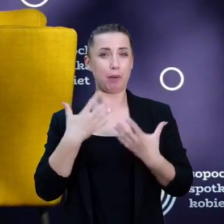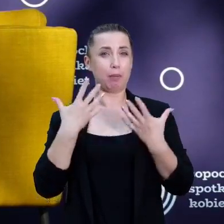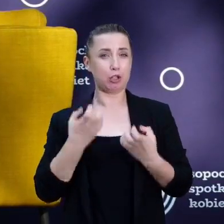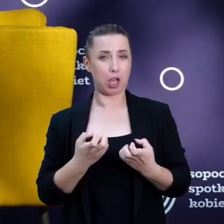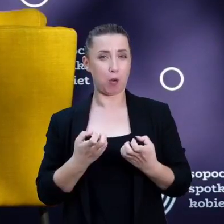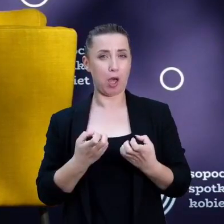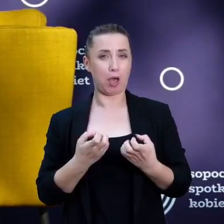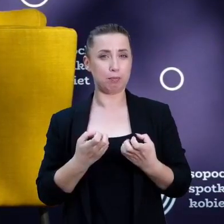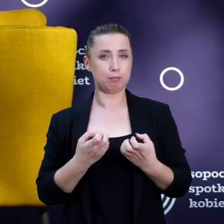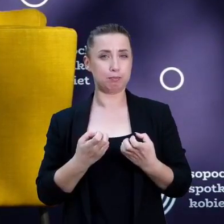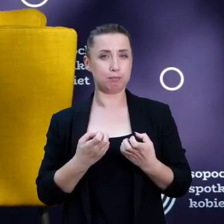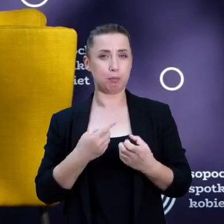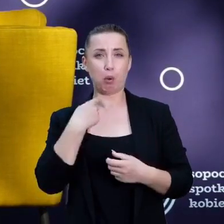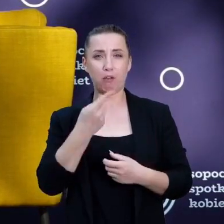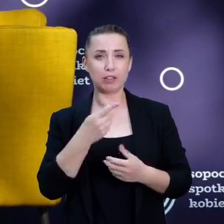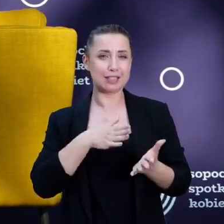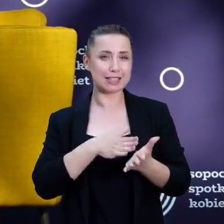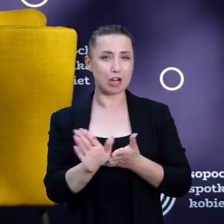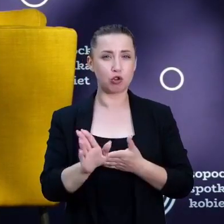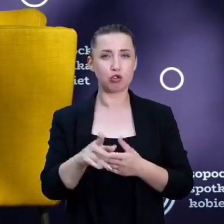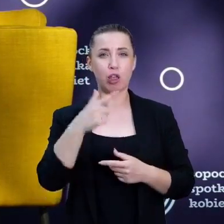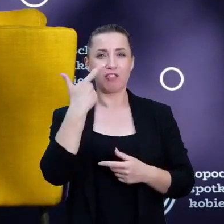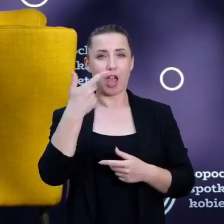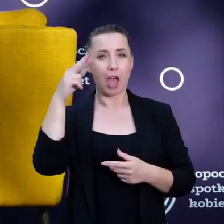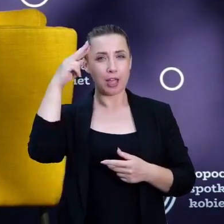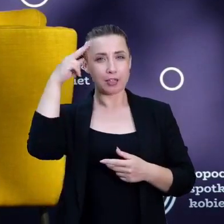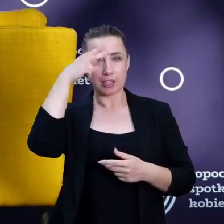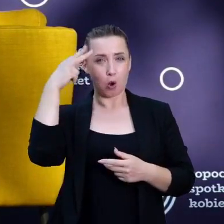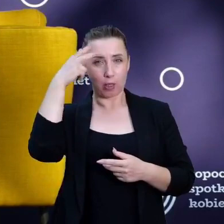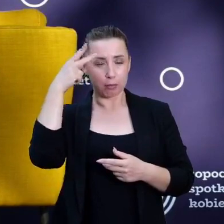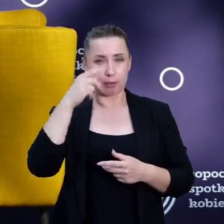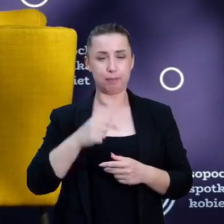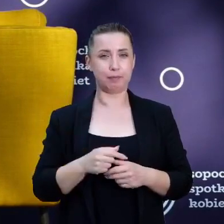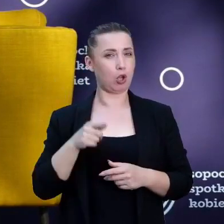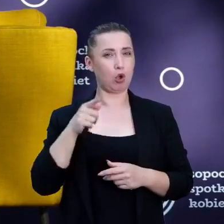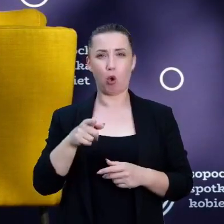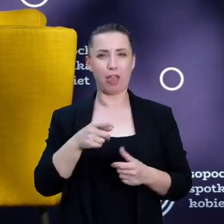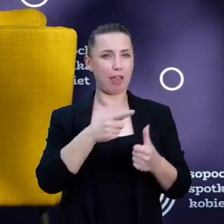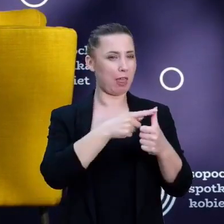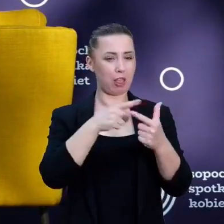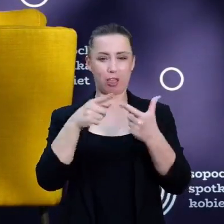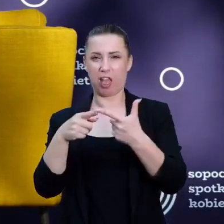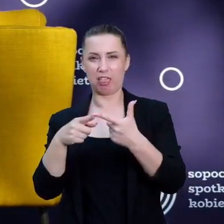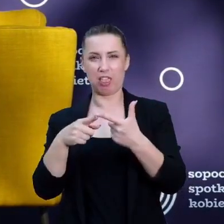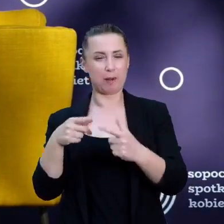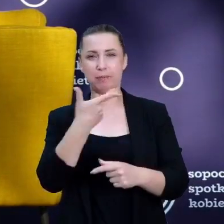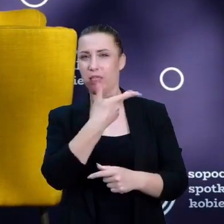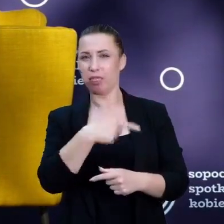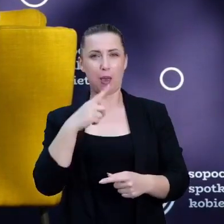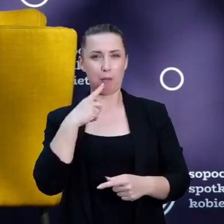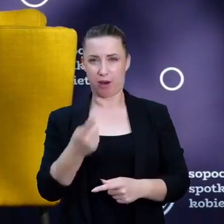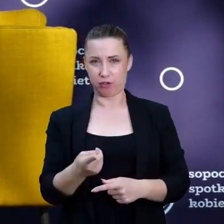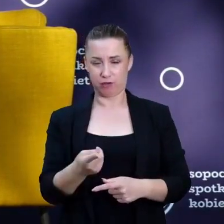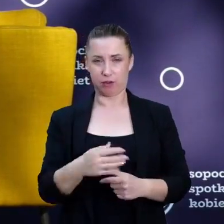dwóch stereotypów, z których pewnie żaden nie jest do końca prawdziwy, jak to zresztą